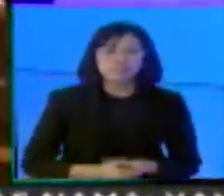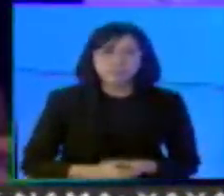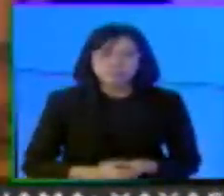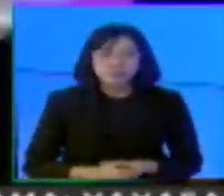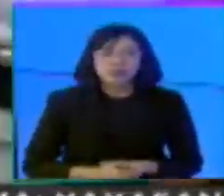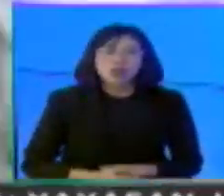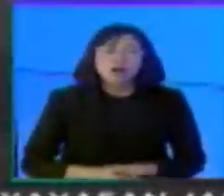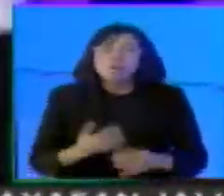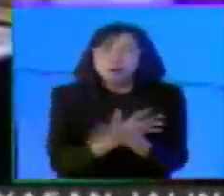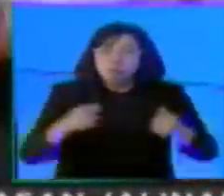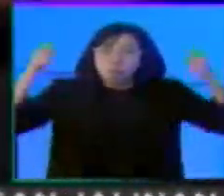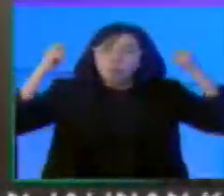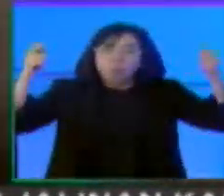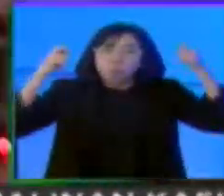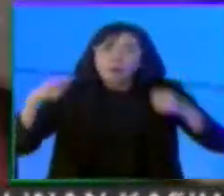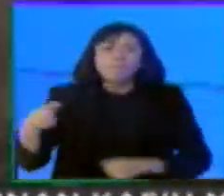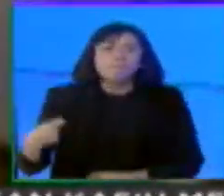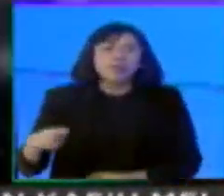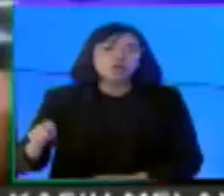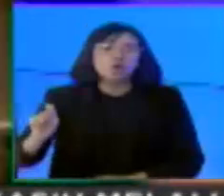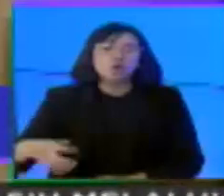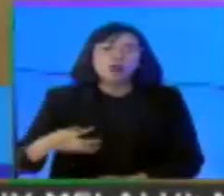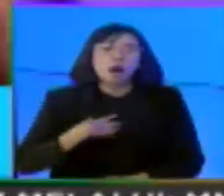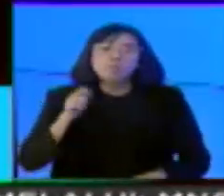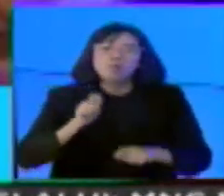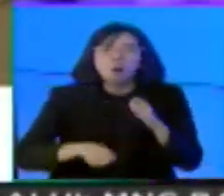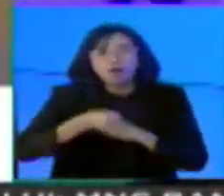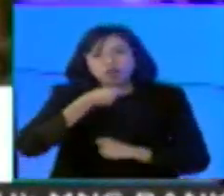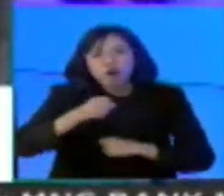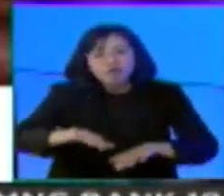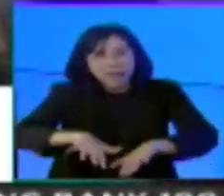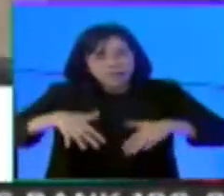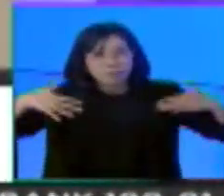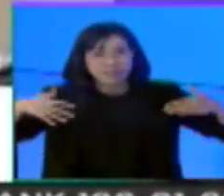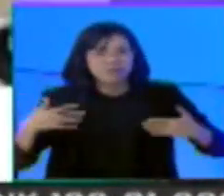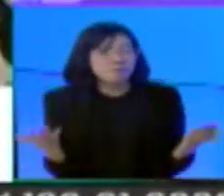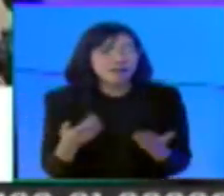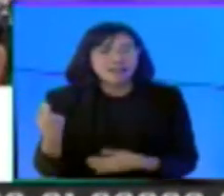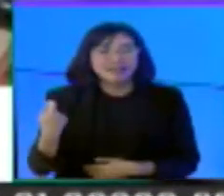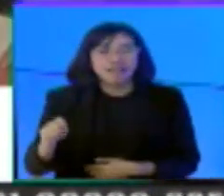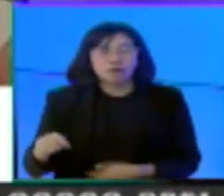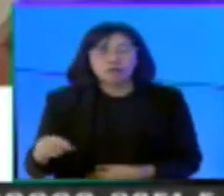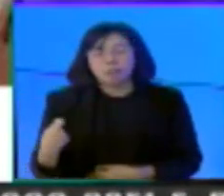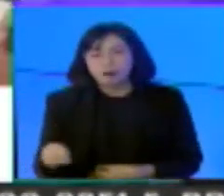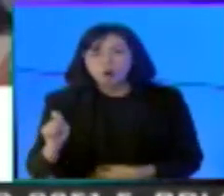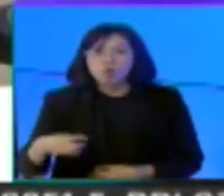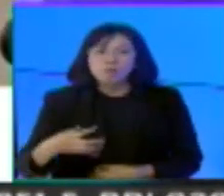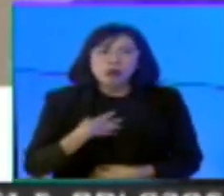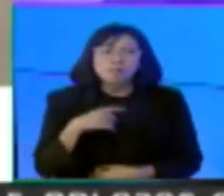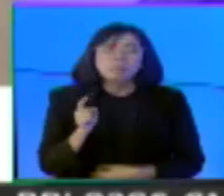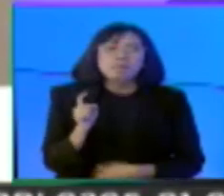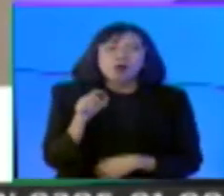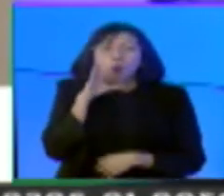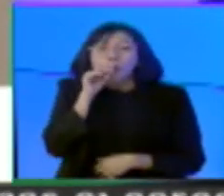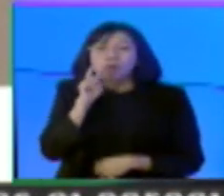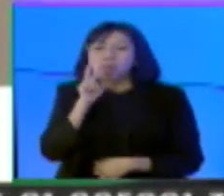Menanggapi aksi demo warga Tanjung Priok, Menkumham Yasona Lawli menggelar konferensi pers di kantornya. Yasona menyebut pernyataannya telah dipelintir karena